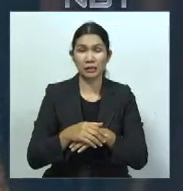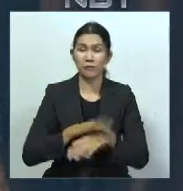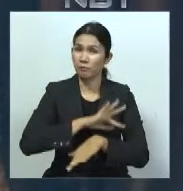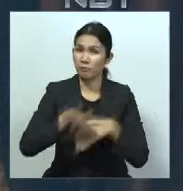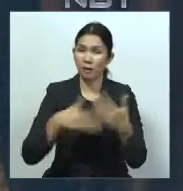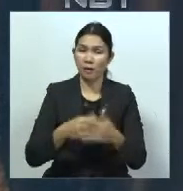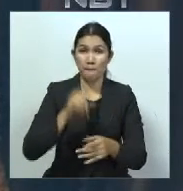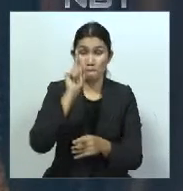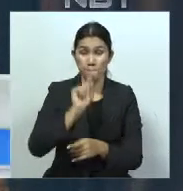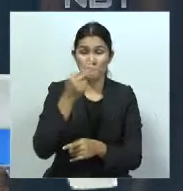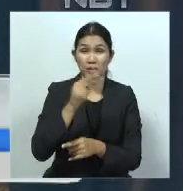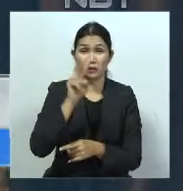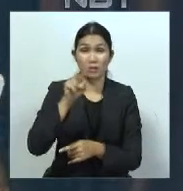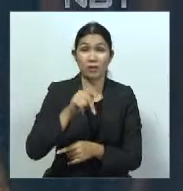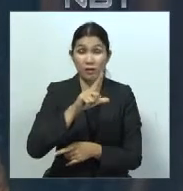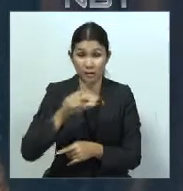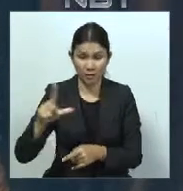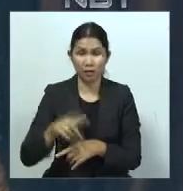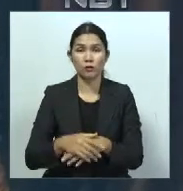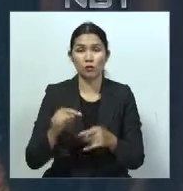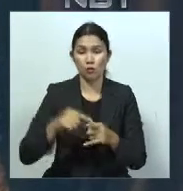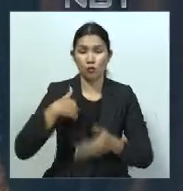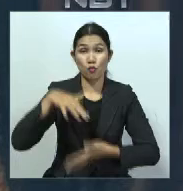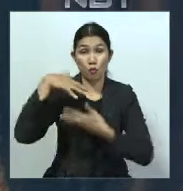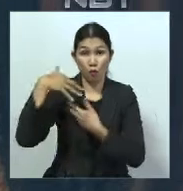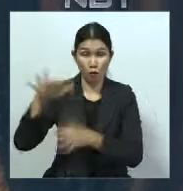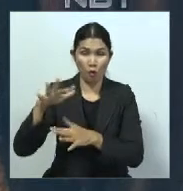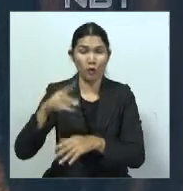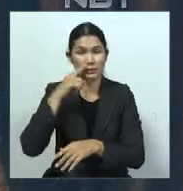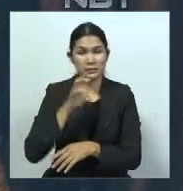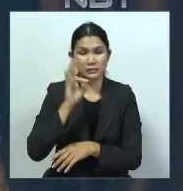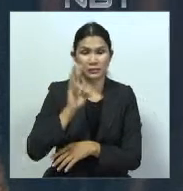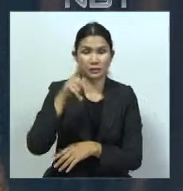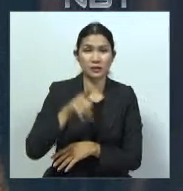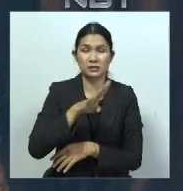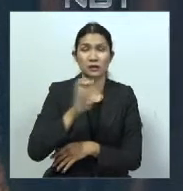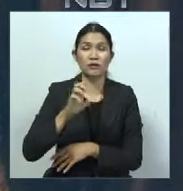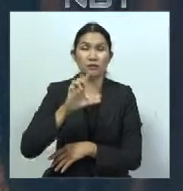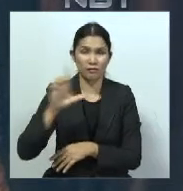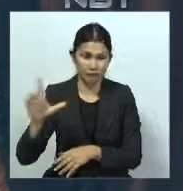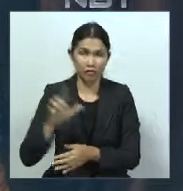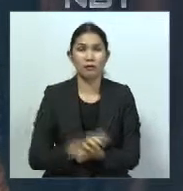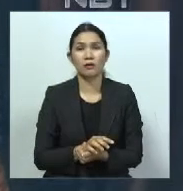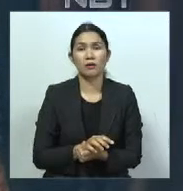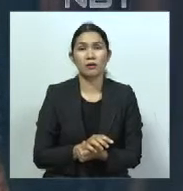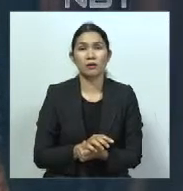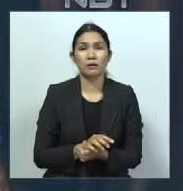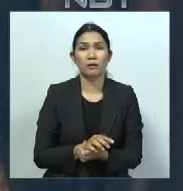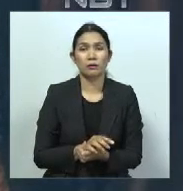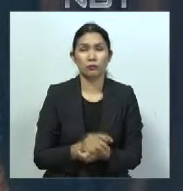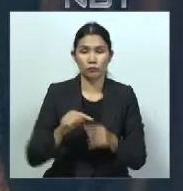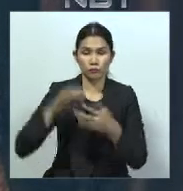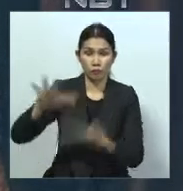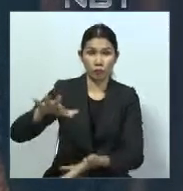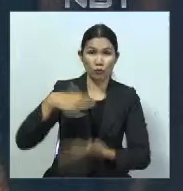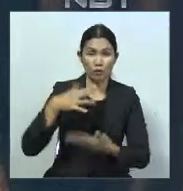ประมาณ 12,000 กว่าล้านนะคะส่งออกประมาณ 7,400 กว่าล้านนะแล้วก็นำเข้าประ